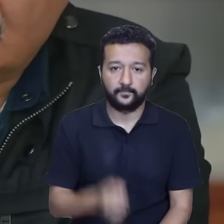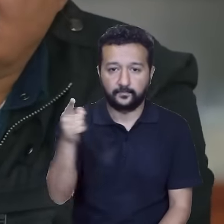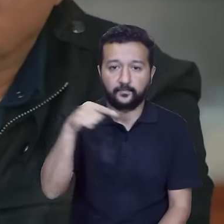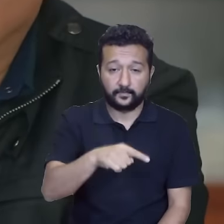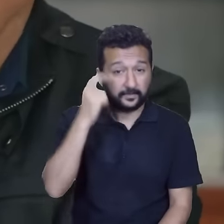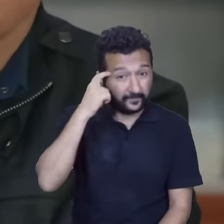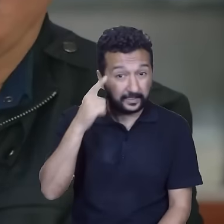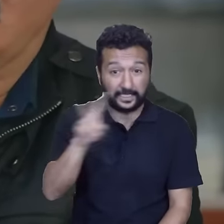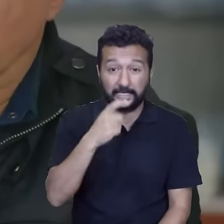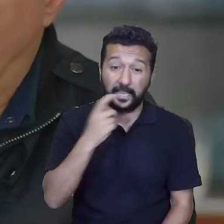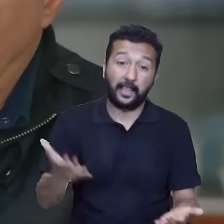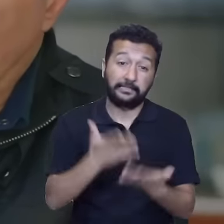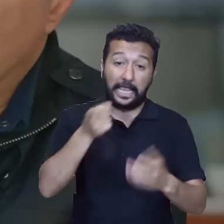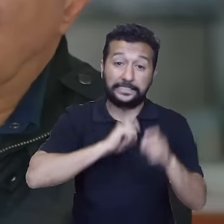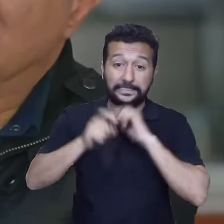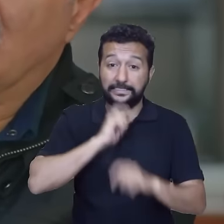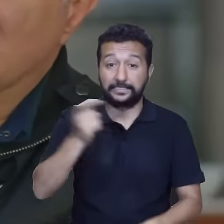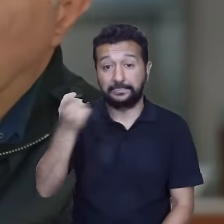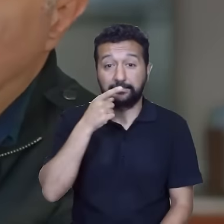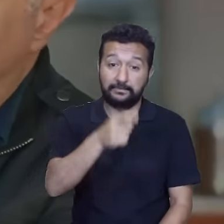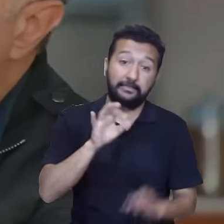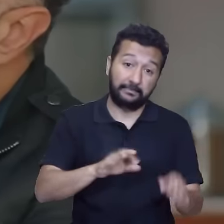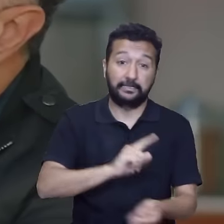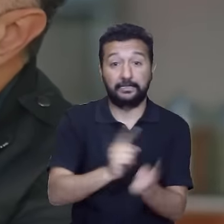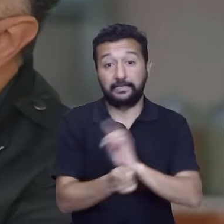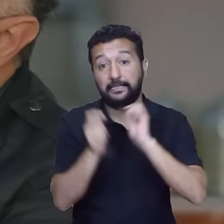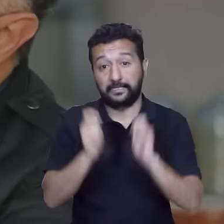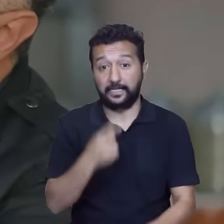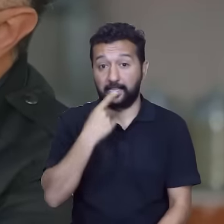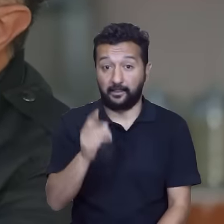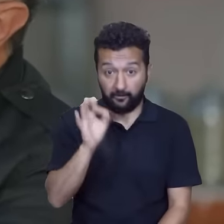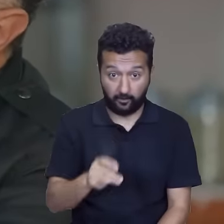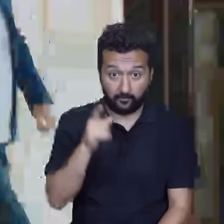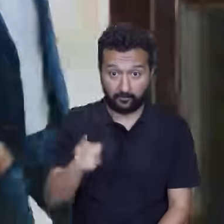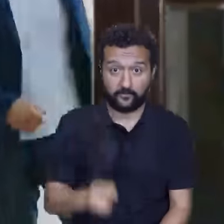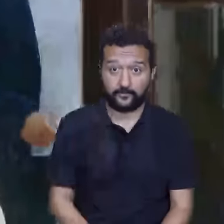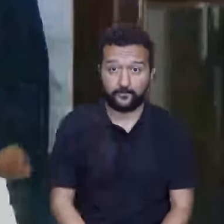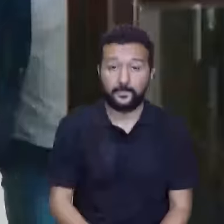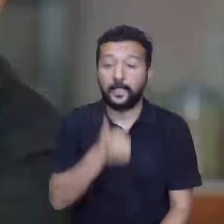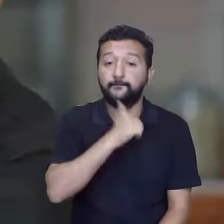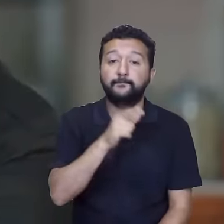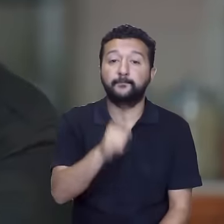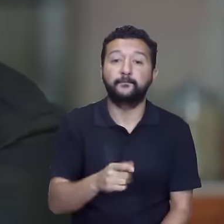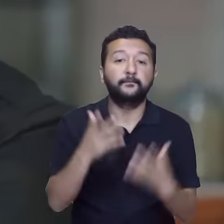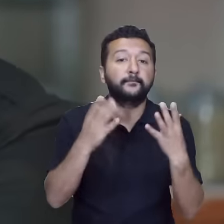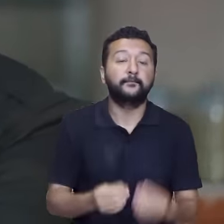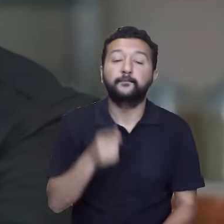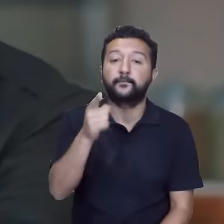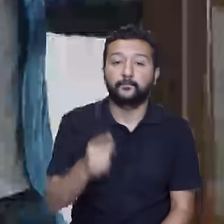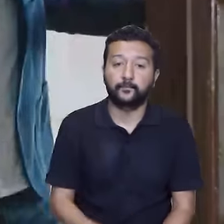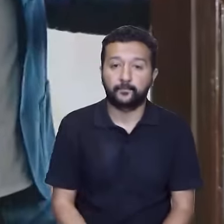Sen bu mantıkla 20 yıldır sallantıdaysan tam tersini yapmak gerekiyormuş. Tarık'ın verdiği bozukluğu cebine attı. Abi. Efendim